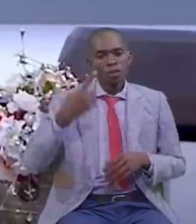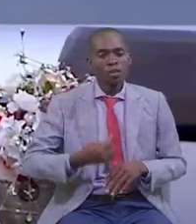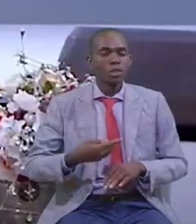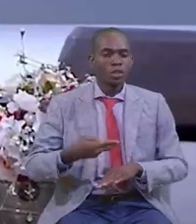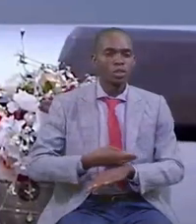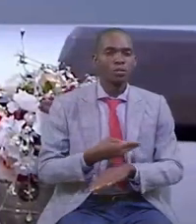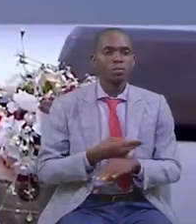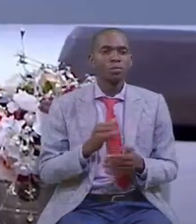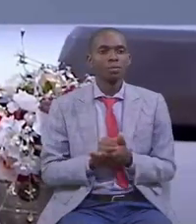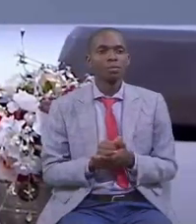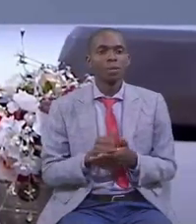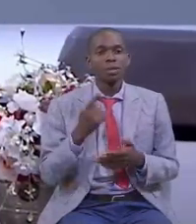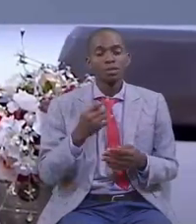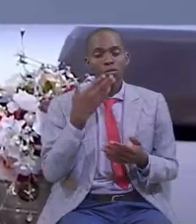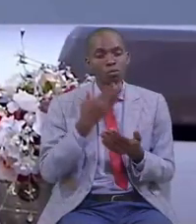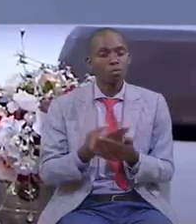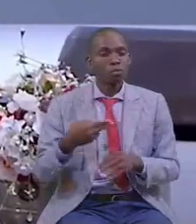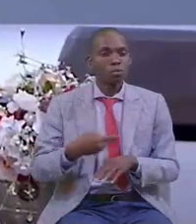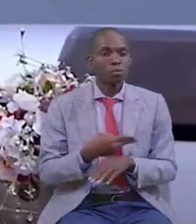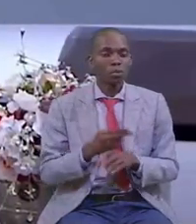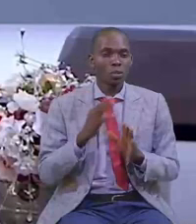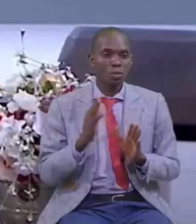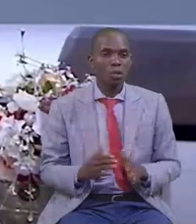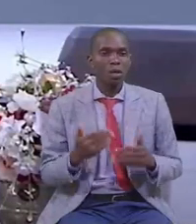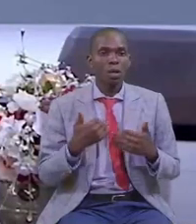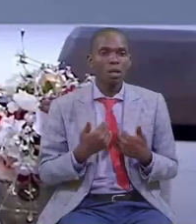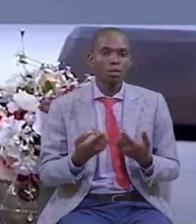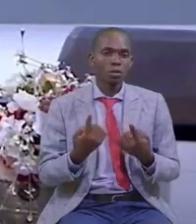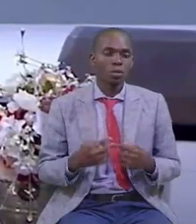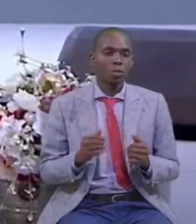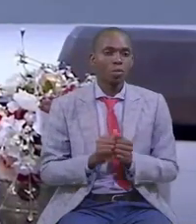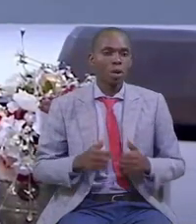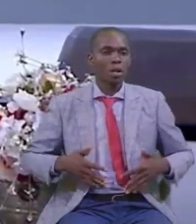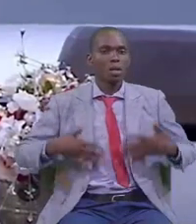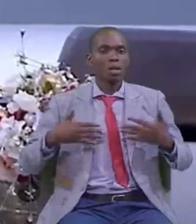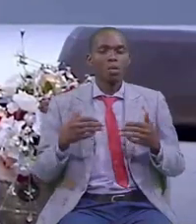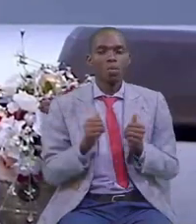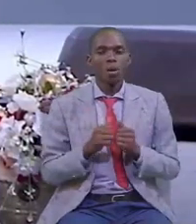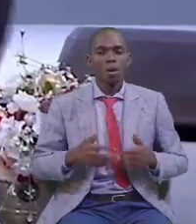Le bon berger est venu avec la vie. Et avec la vie abondante.